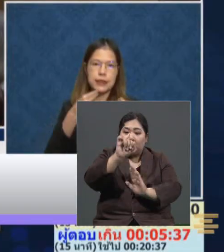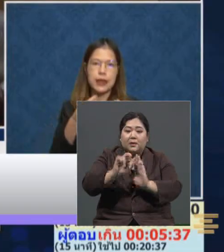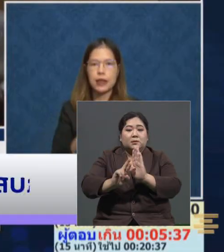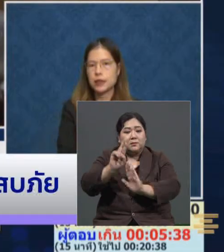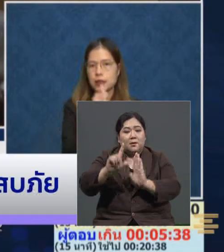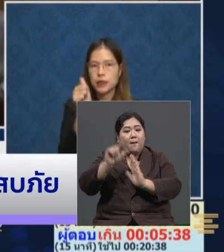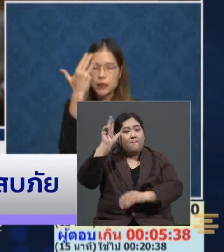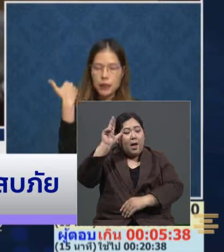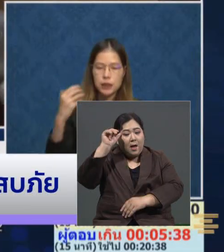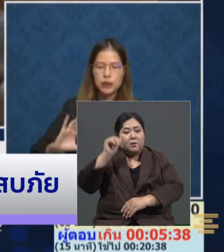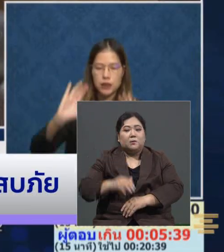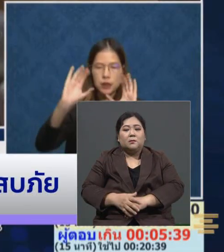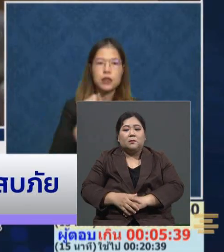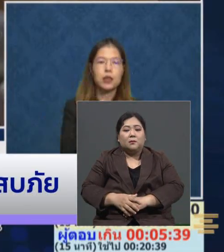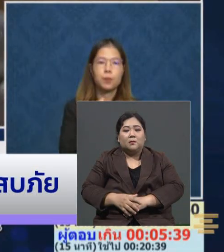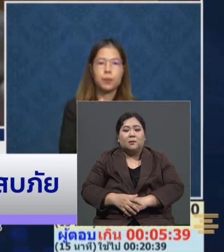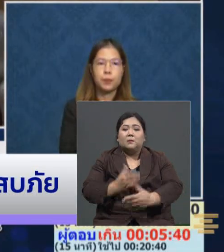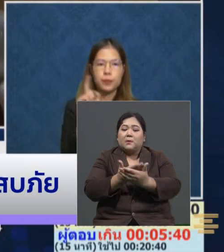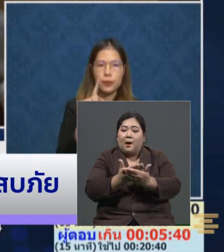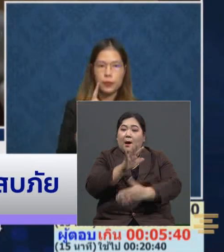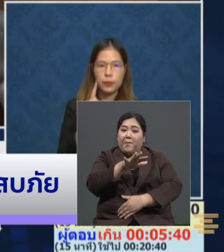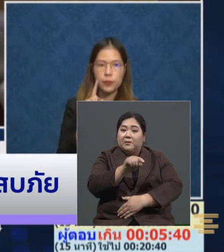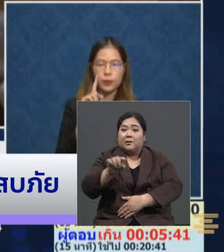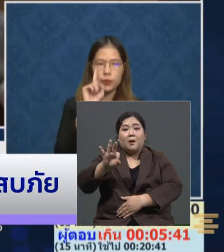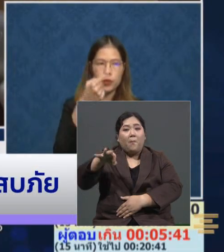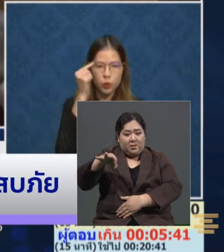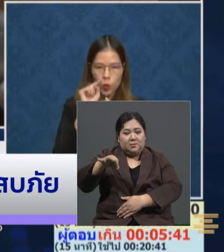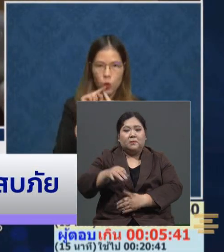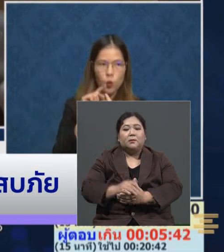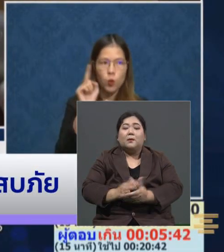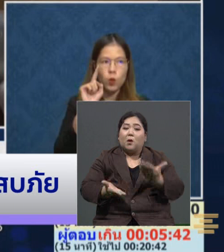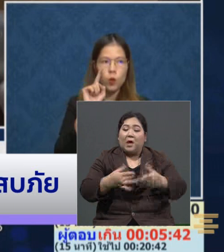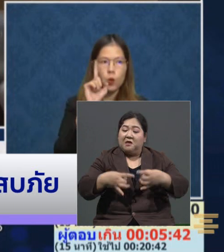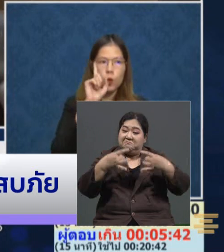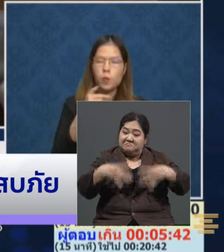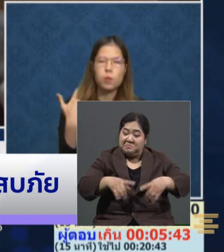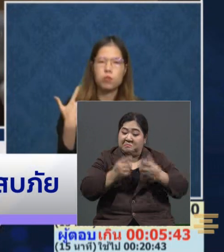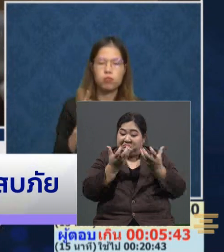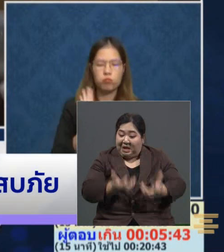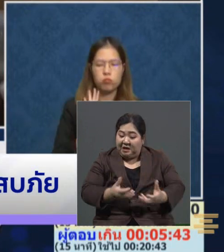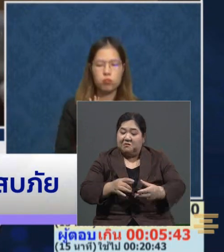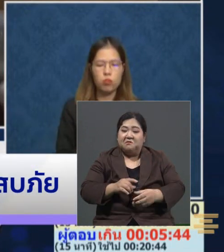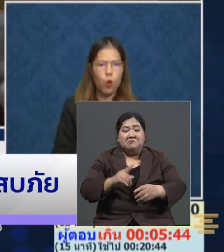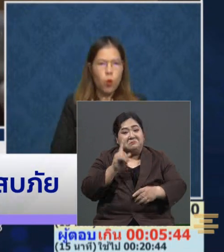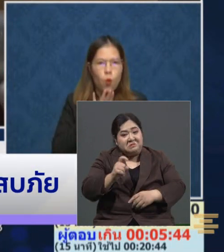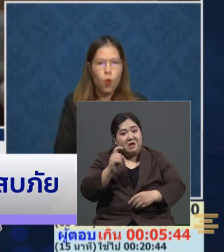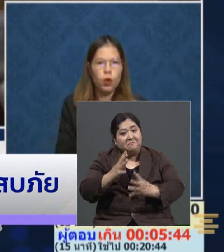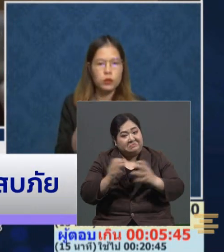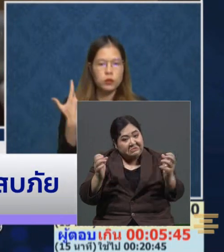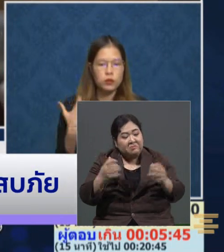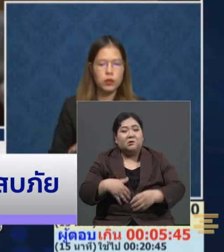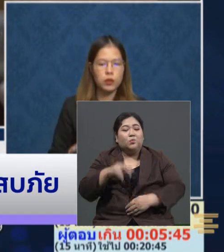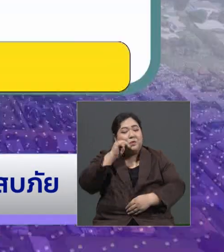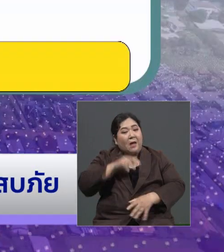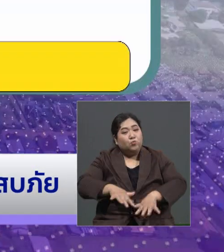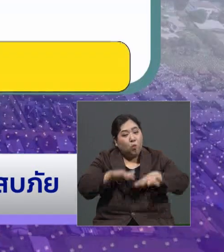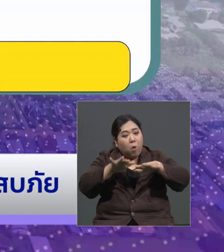แลลำป่างเบองต้นจะได้อยู่ตงแต่ 5,000 ไปจนถง 9,000าทแล้วแต่ความเสีหอยที่ระบุไปบ้านไหนถกนำทั่วมและี้ยเว